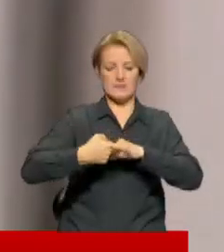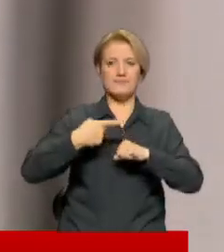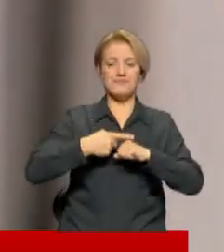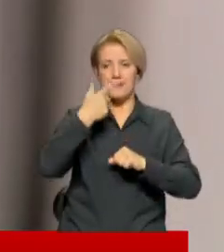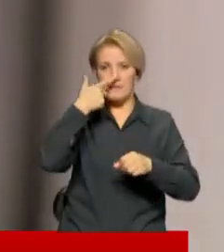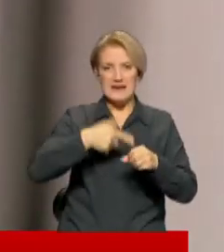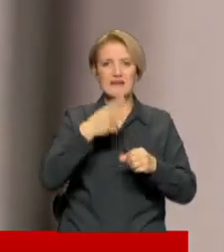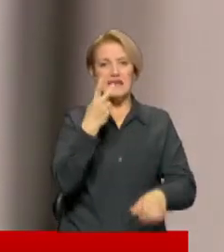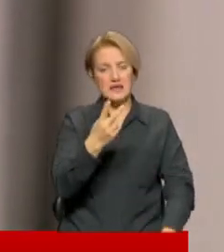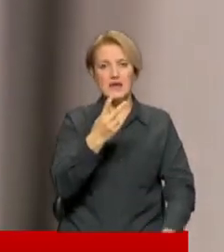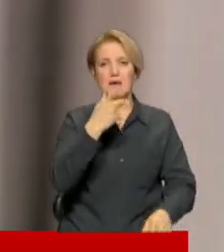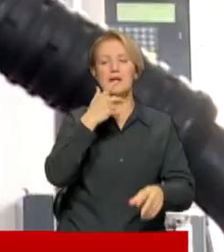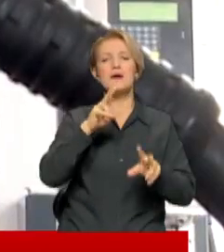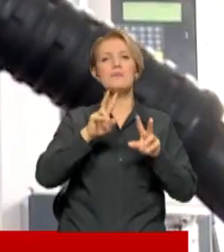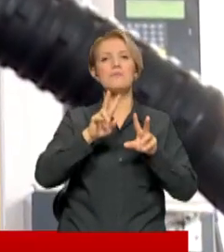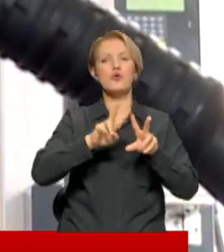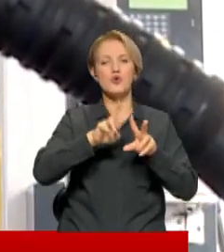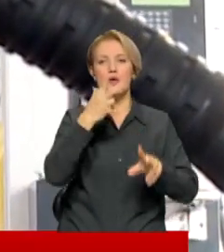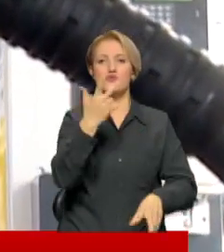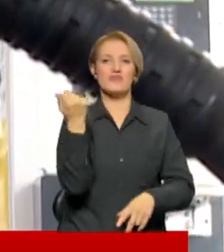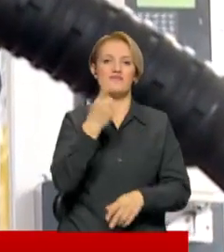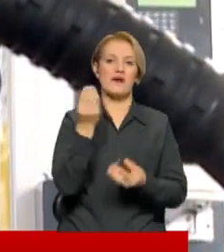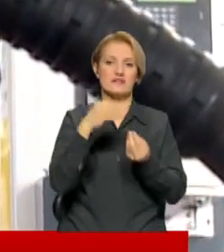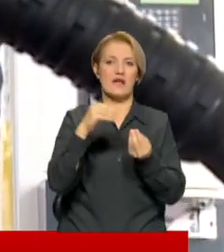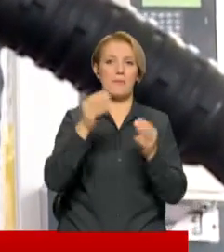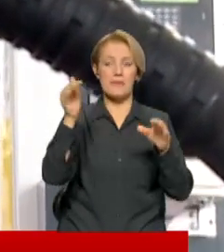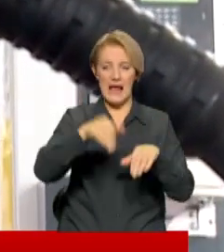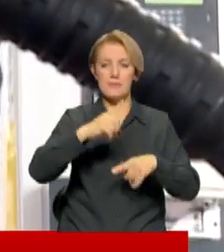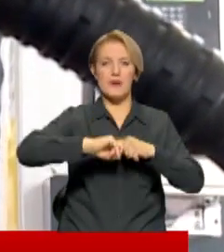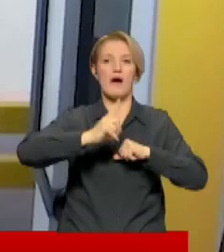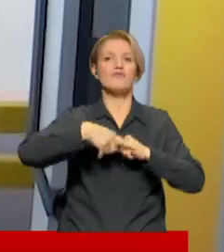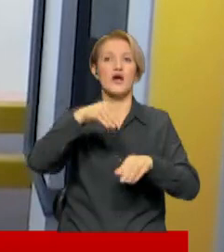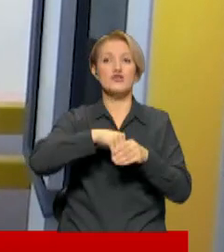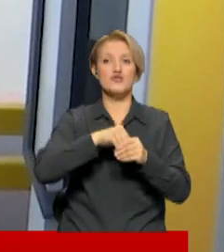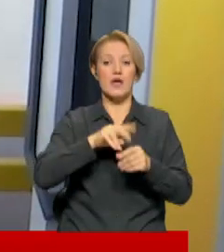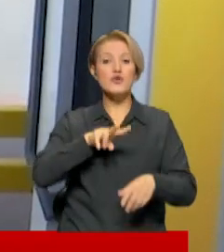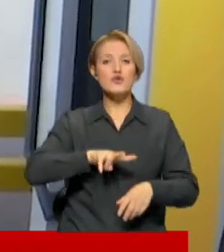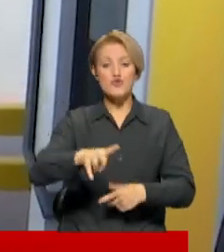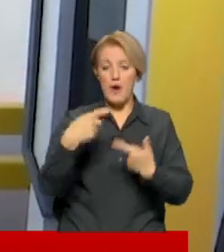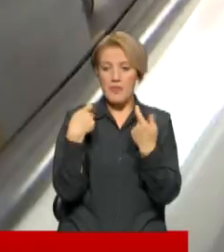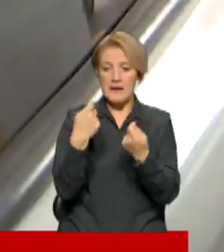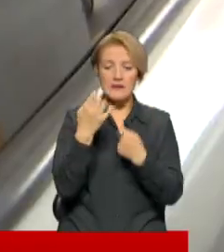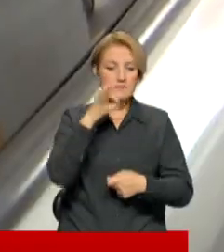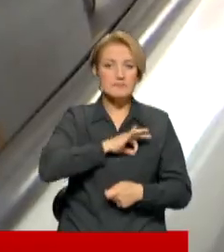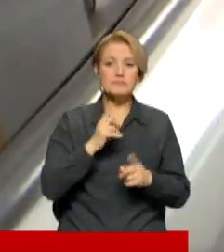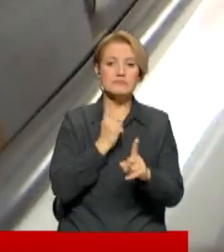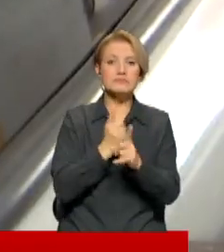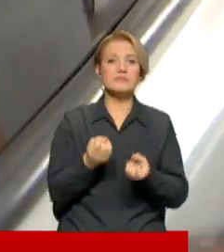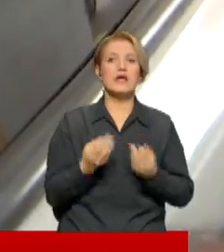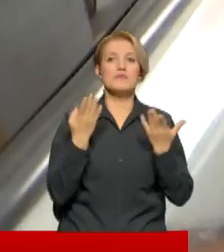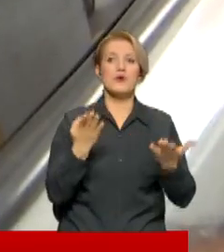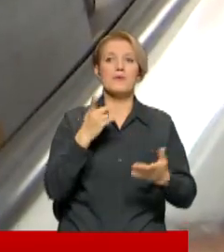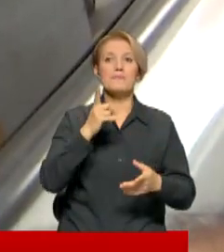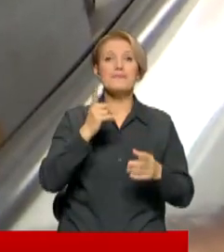fiyatları benzinine 2 motorine 3 kez zam geldi sadece bir hafta içinde yol maliyetimiz kazancımızı karşılamıyor sebebi ne yani hani